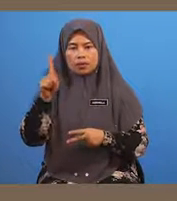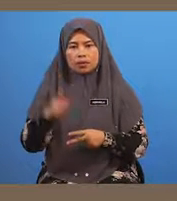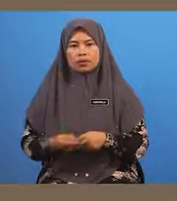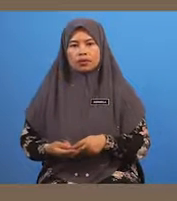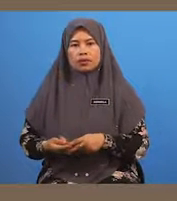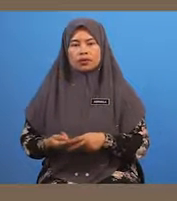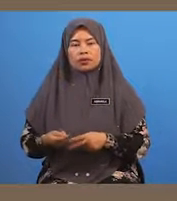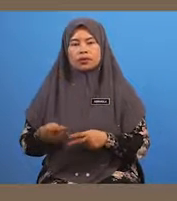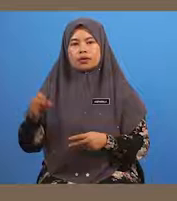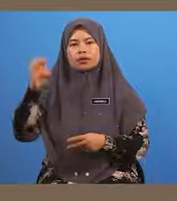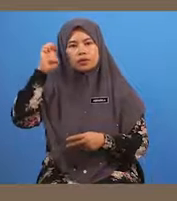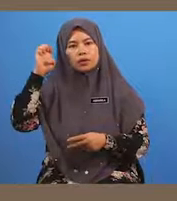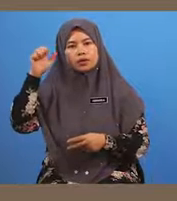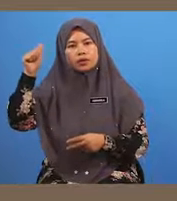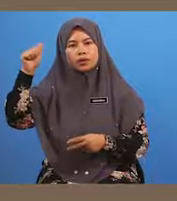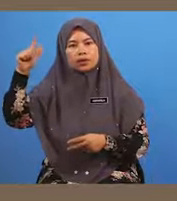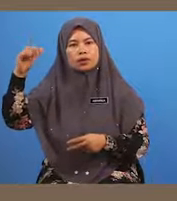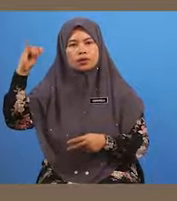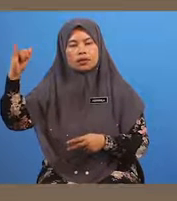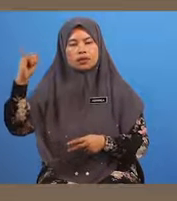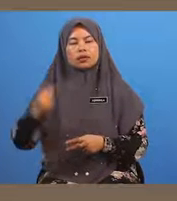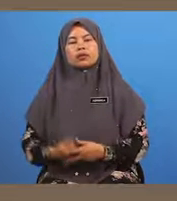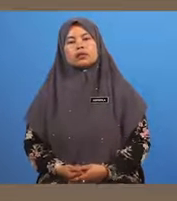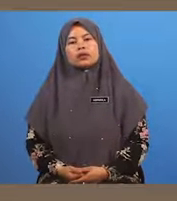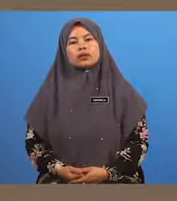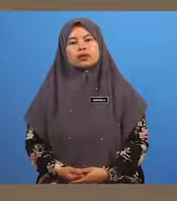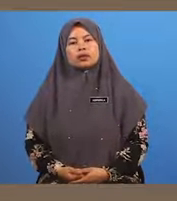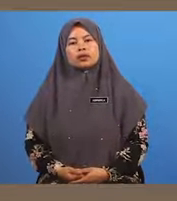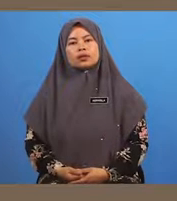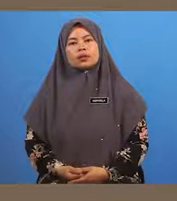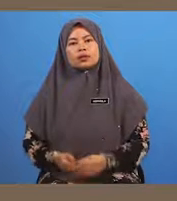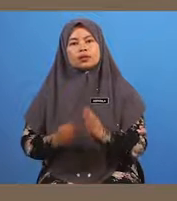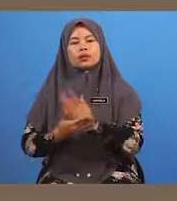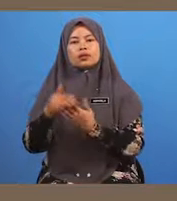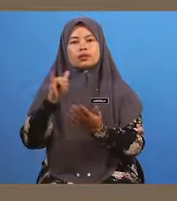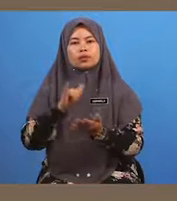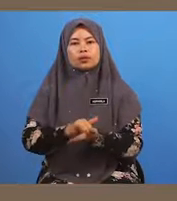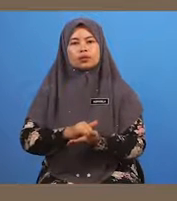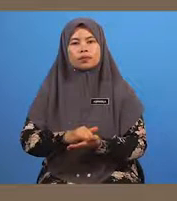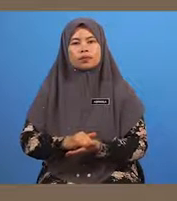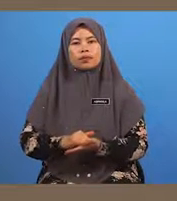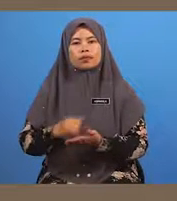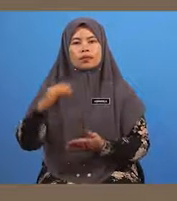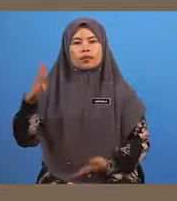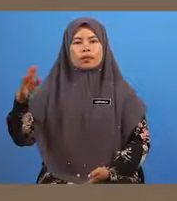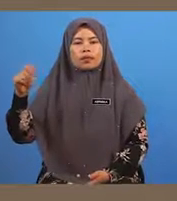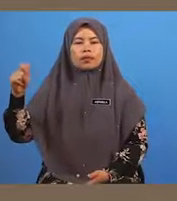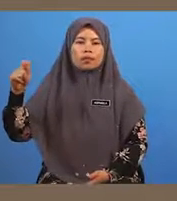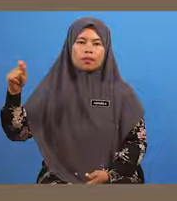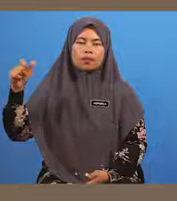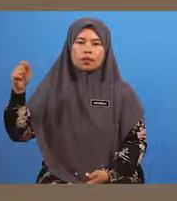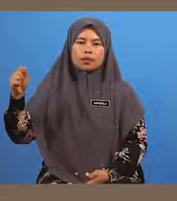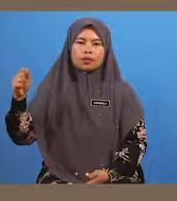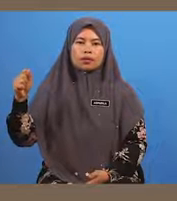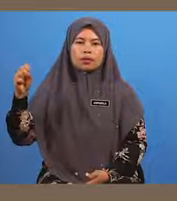mereka tidak mempunyai pertalian nasab atau keturunan. Oleh itu, batas-batas pergaulan antara